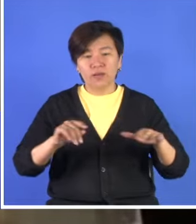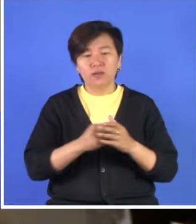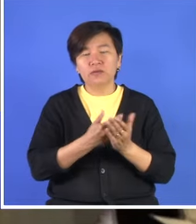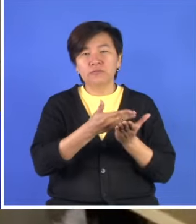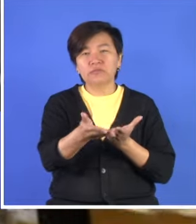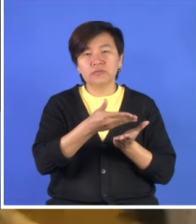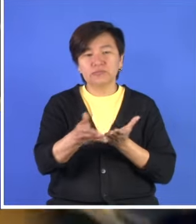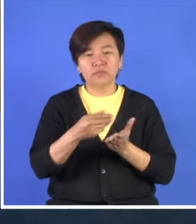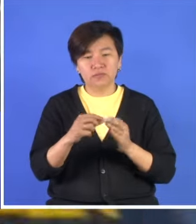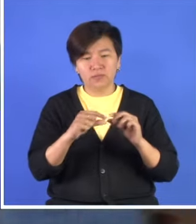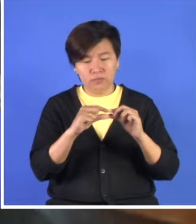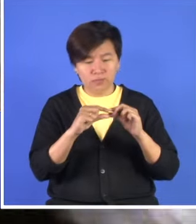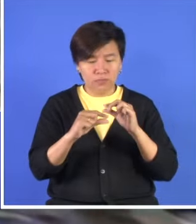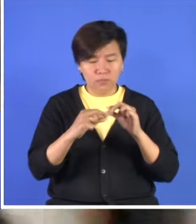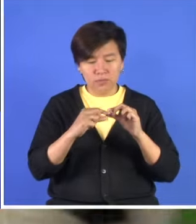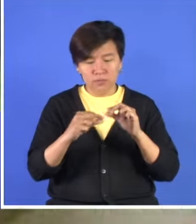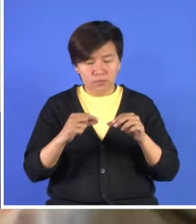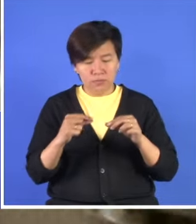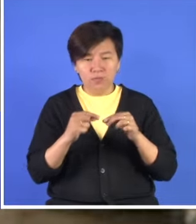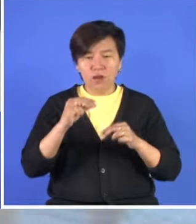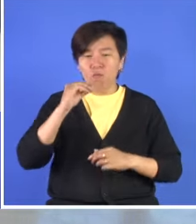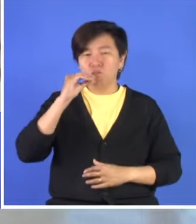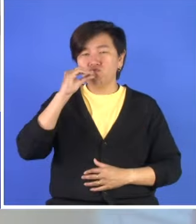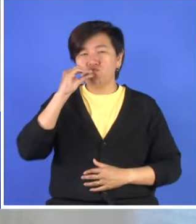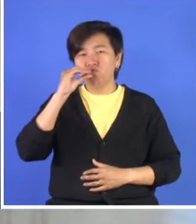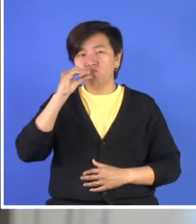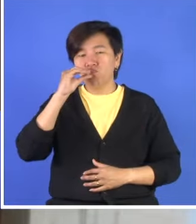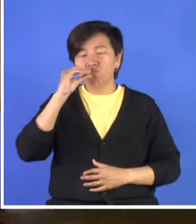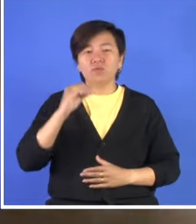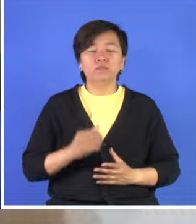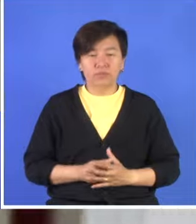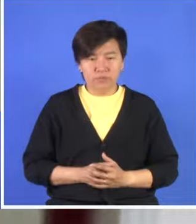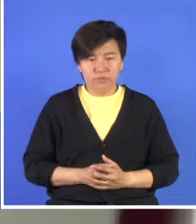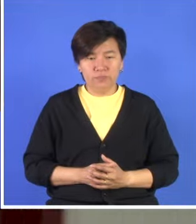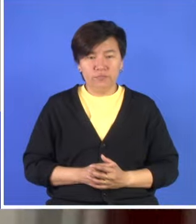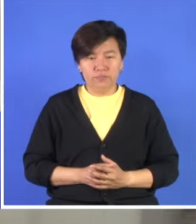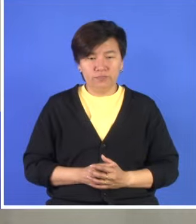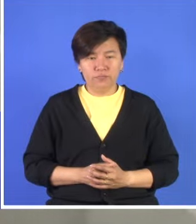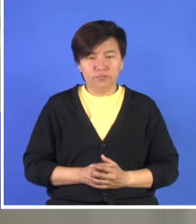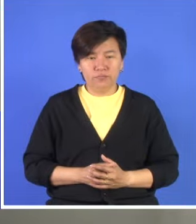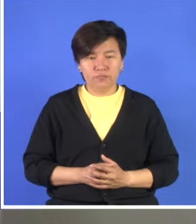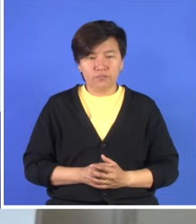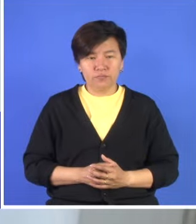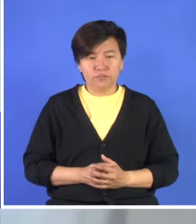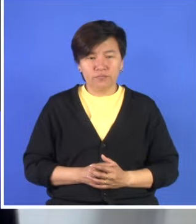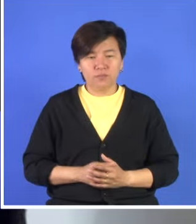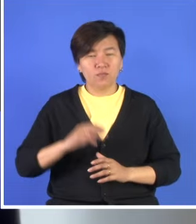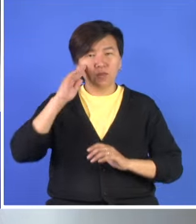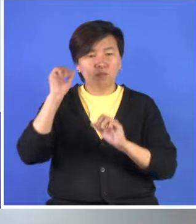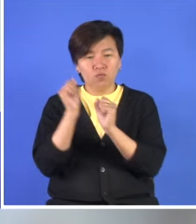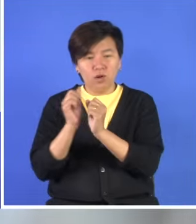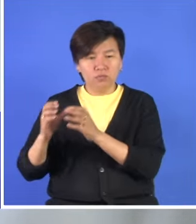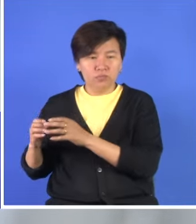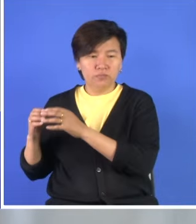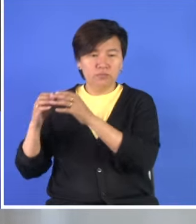หรี่ไฟฟ้าสูบกันปุ๋ยปุ๋ยปุ๋ยอย่างเปิดเผยเลยเขาก็เลยตั้งมาเป็นกองทัพเจ้าหน้าที่เพื่อจะล